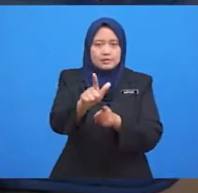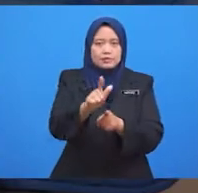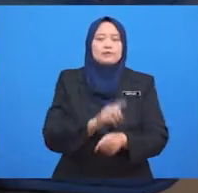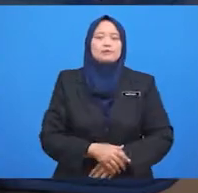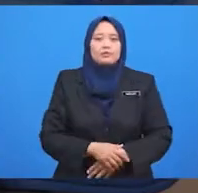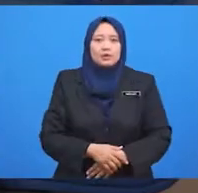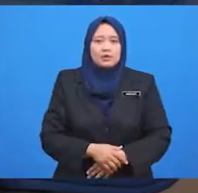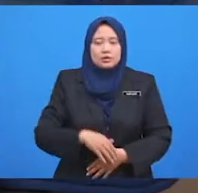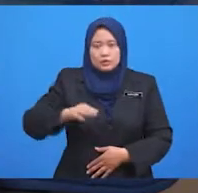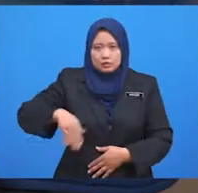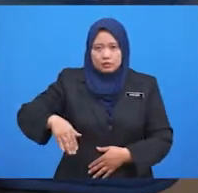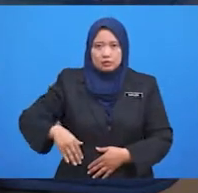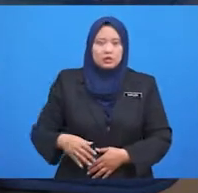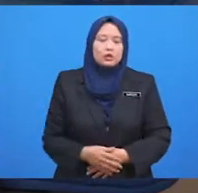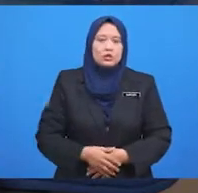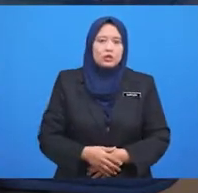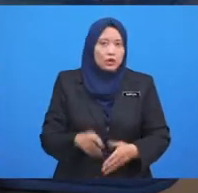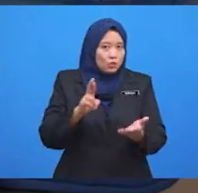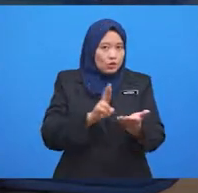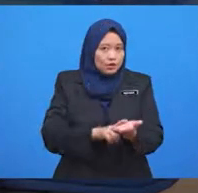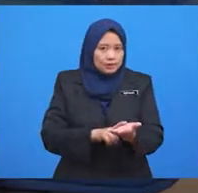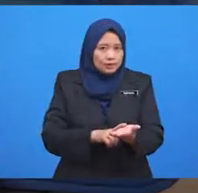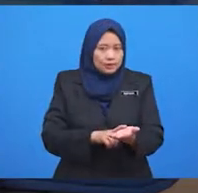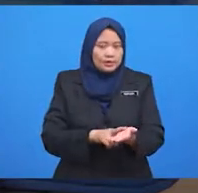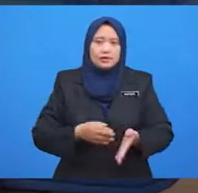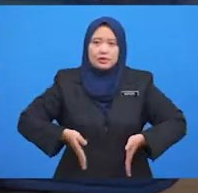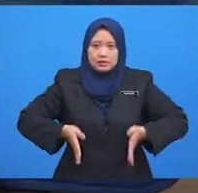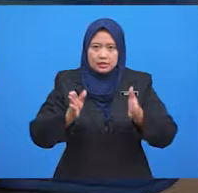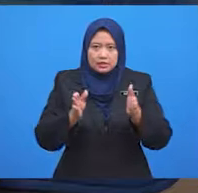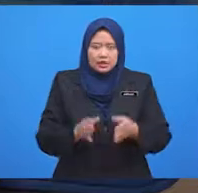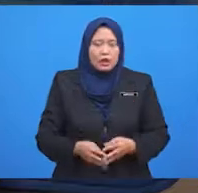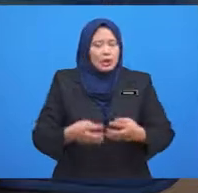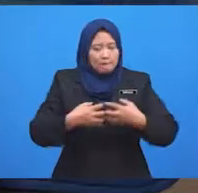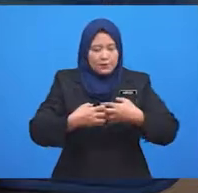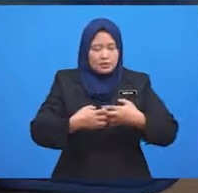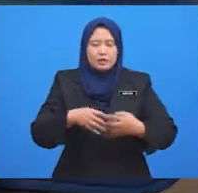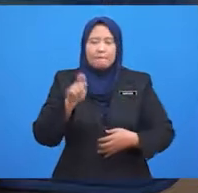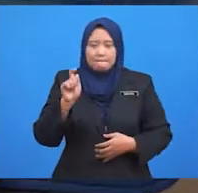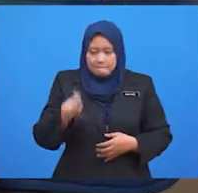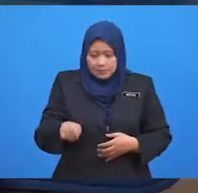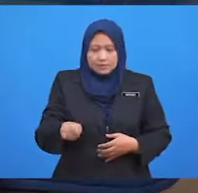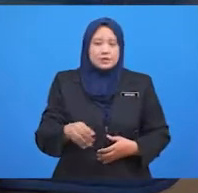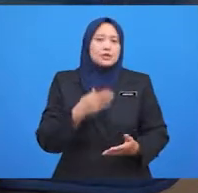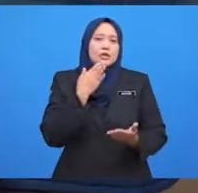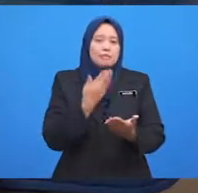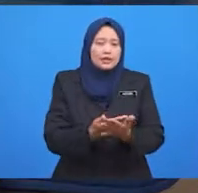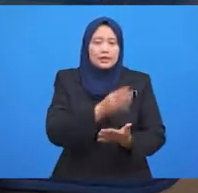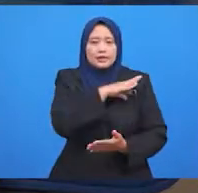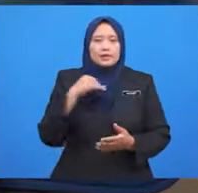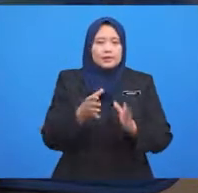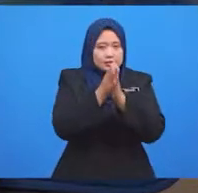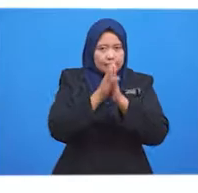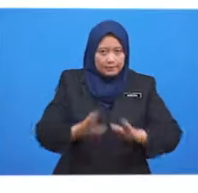rawatan dijalankan, pastikan mesin berada dalam keadaan yang baik dan diletakkan dengan selamatnya di tepi